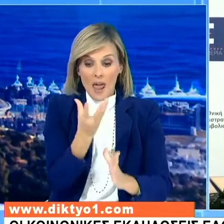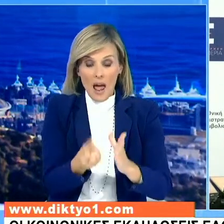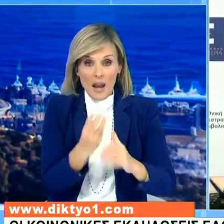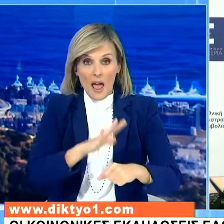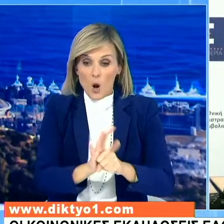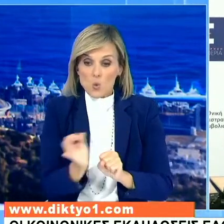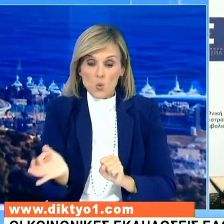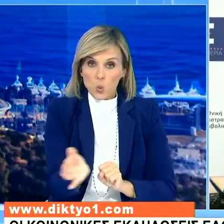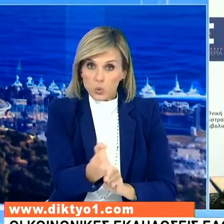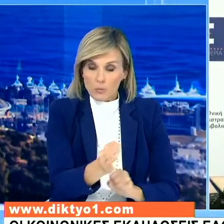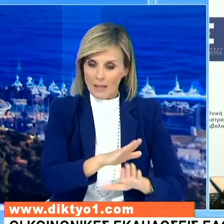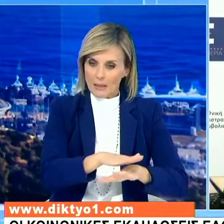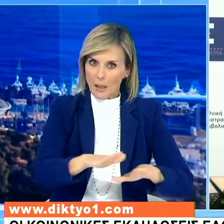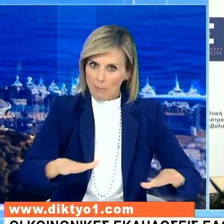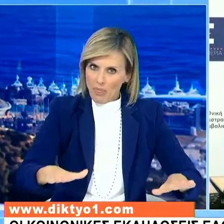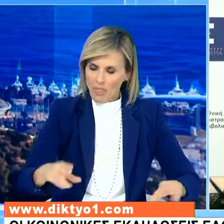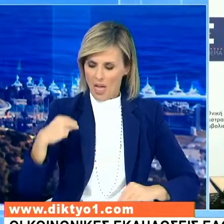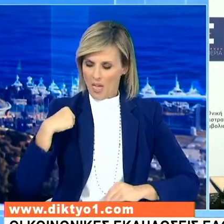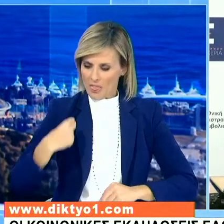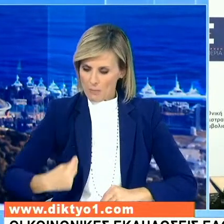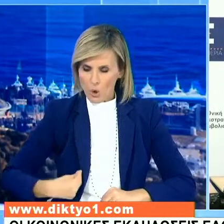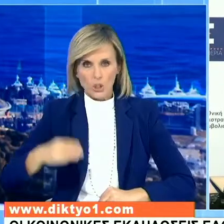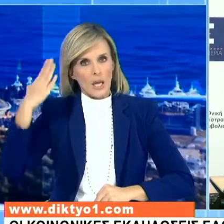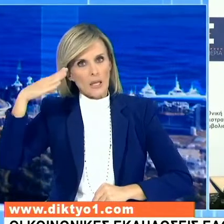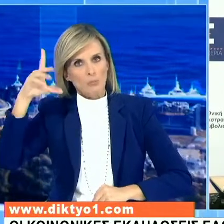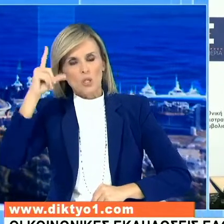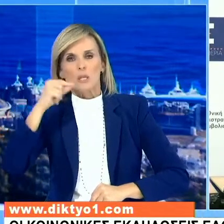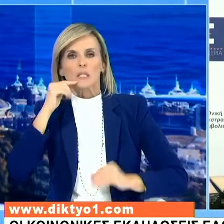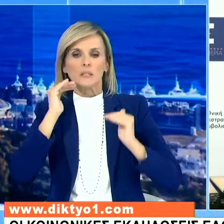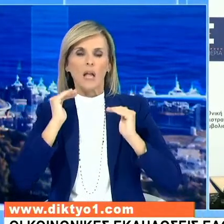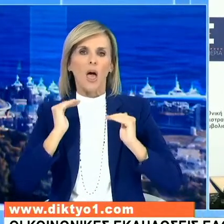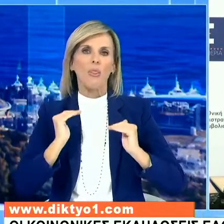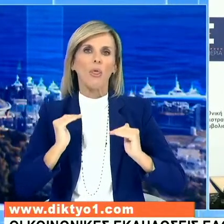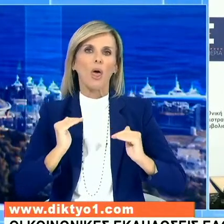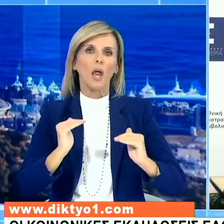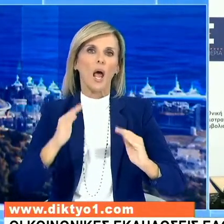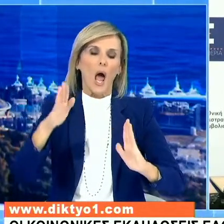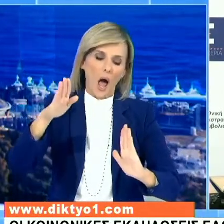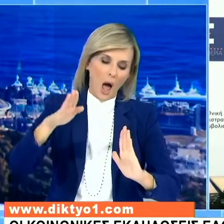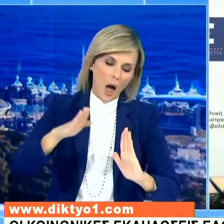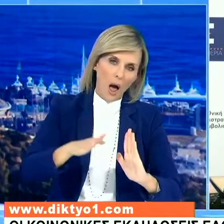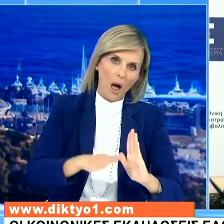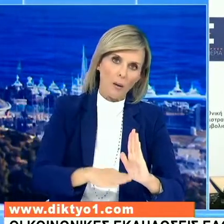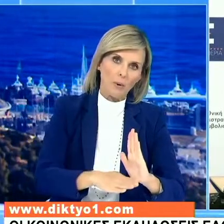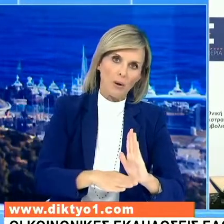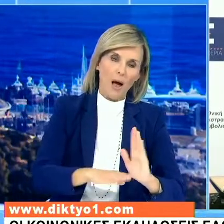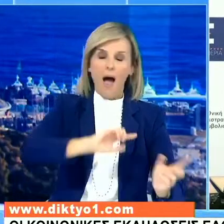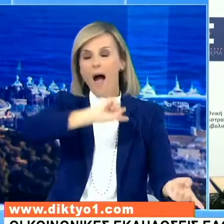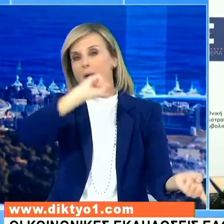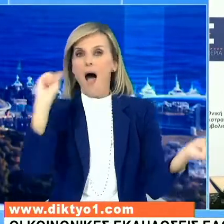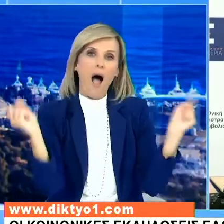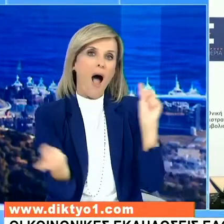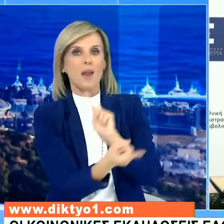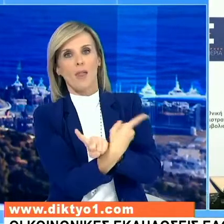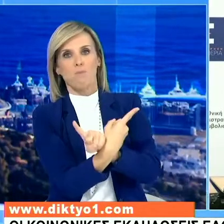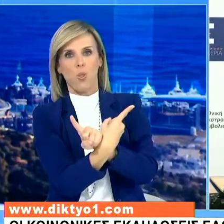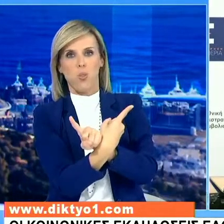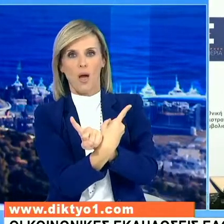στα παιδιά δημοτικού όσο και στα παιδιά γυμνασίου λυκείου παρέμεινε σταθερά χαμηλός. Αντίθετα, σε